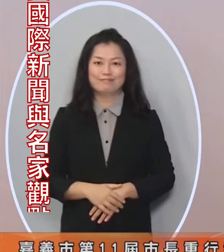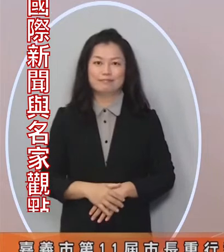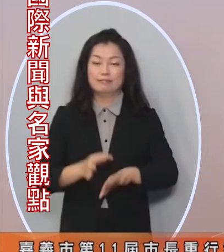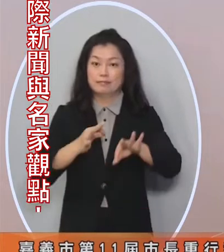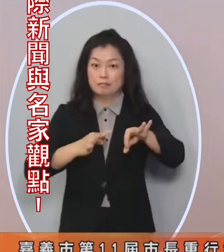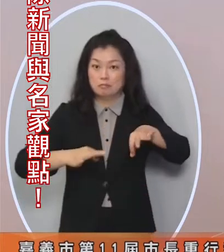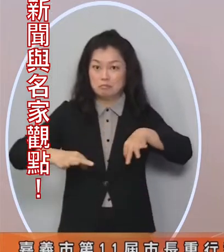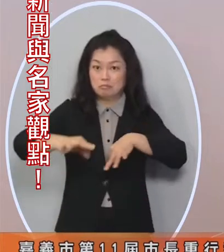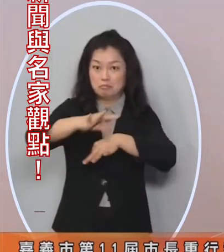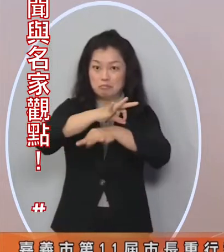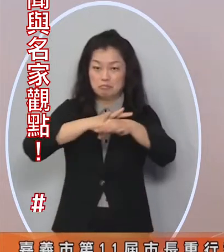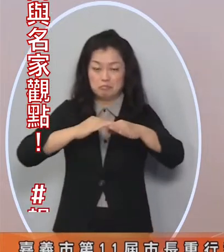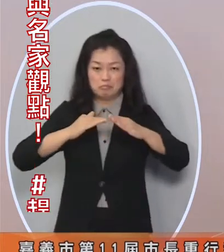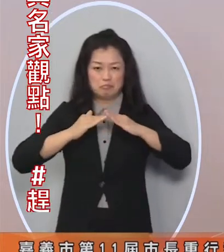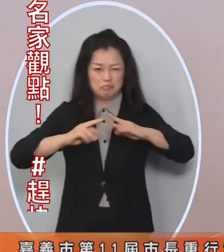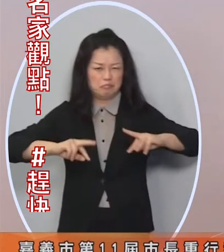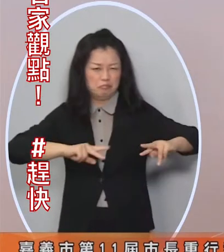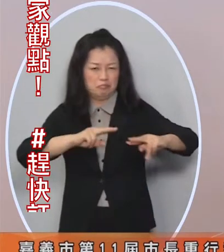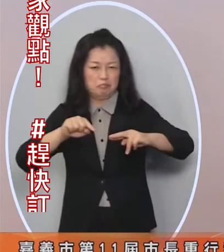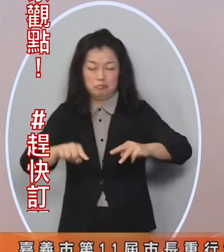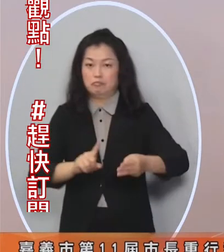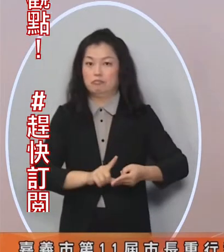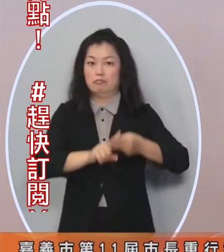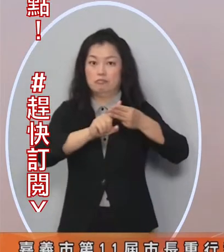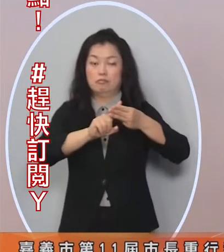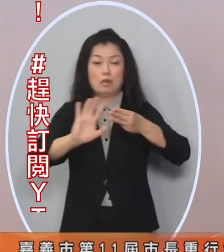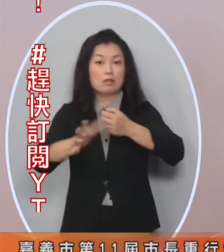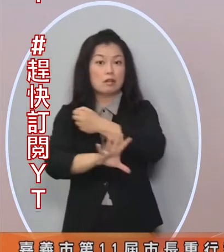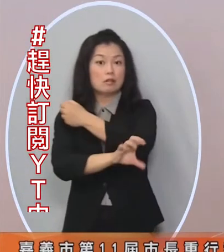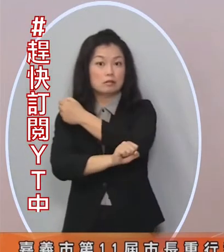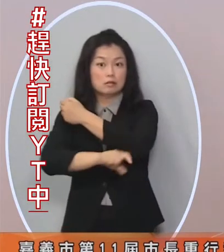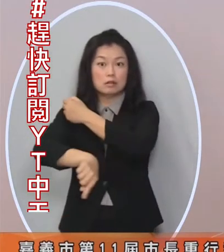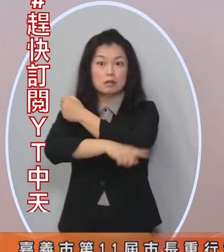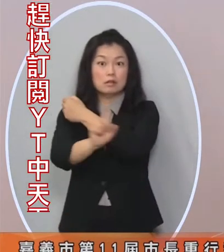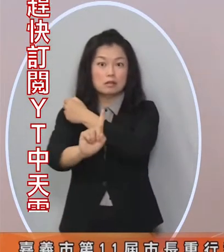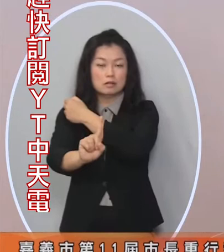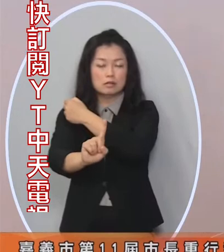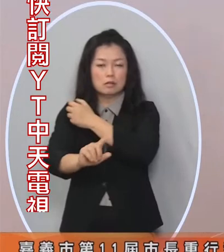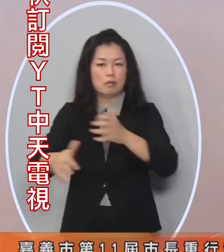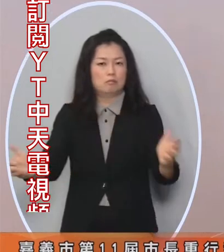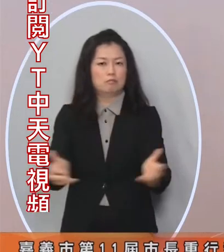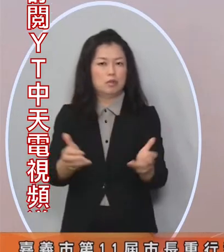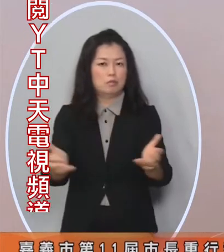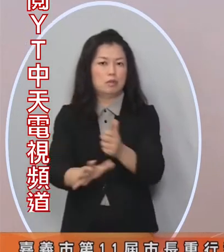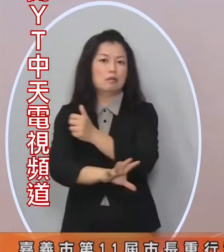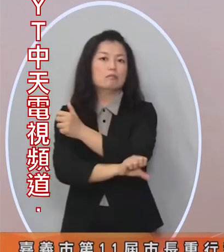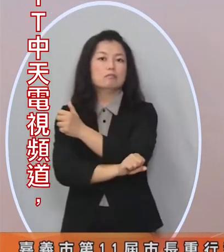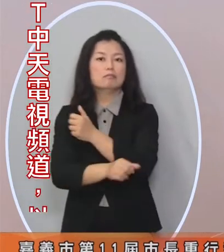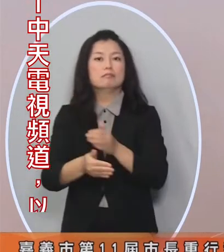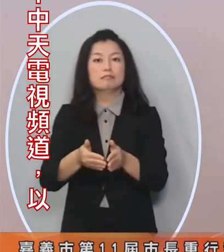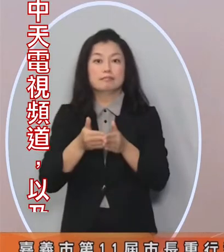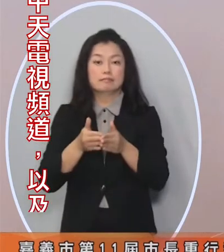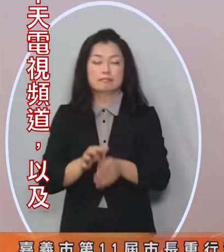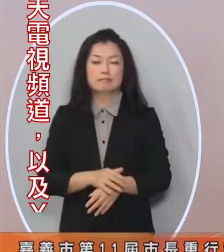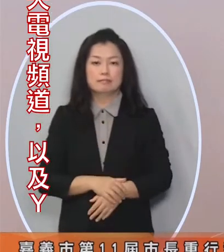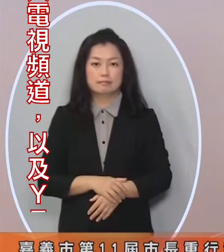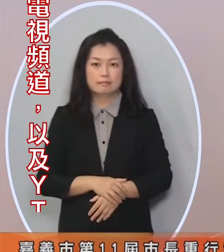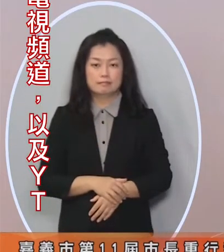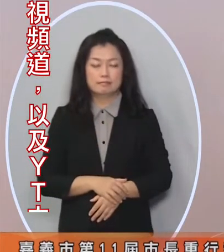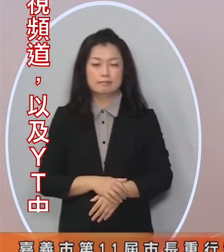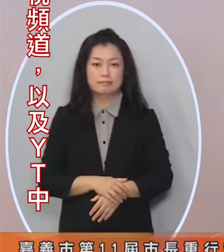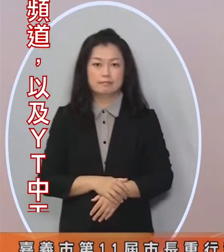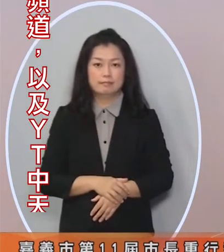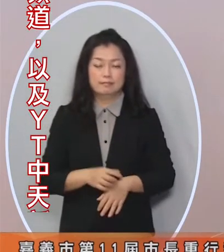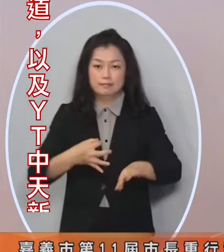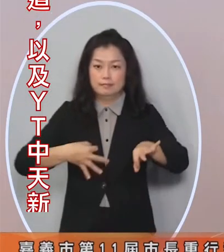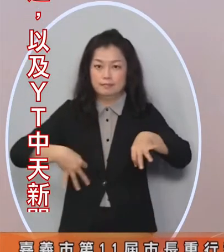城市发展的根本，但是背后基础爱有咱建设做基础。所以咱看到经济大，